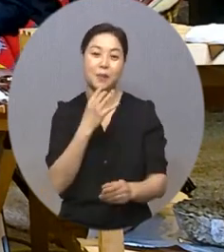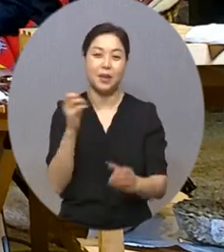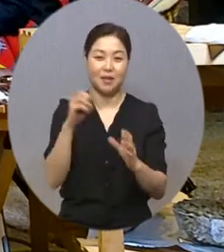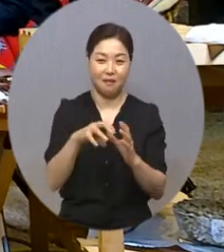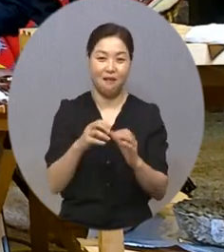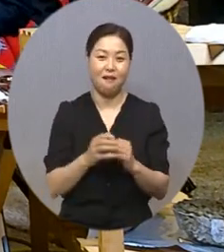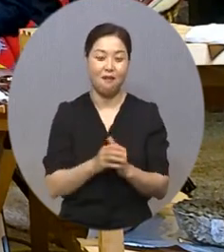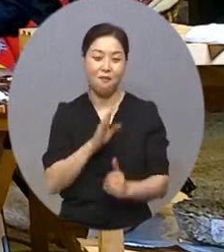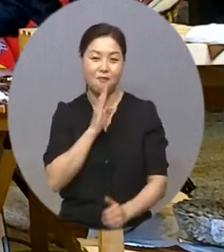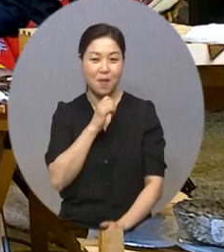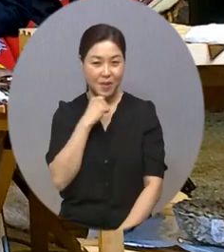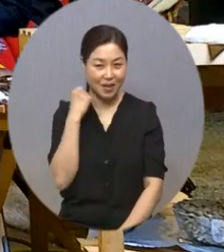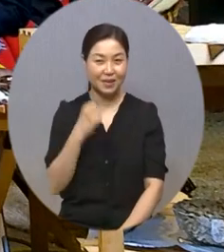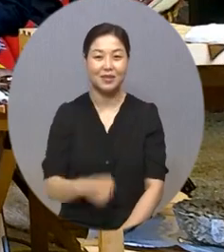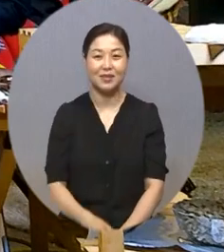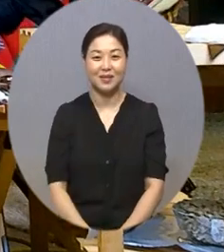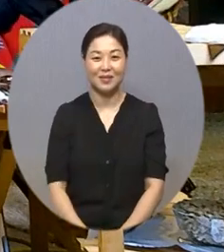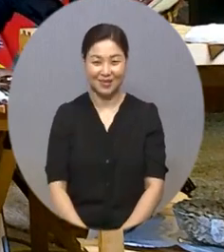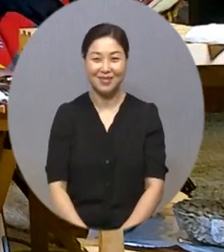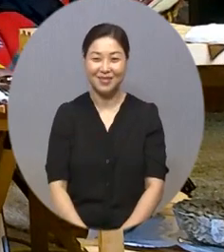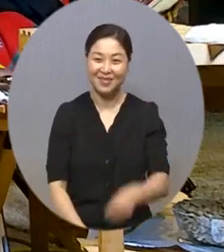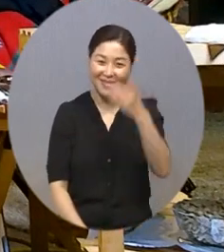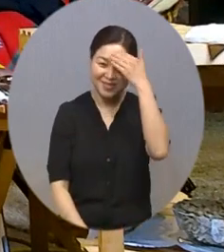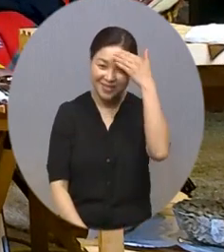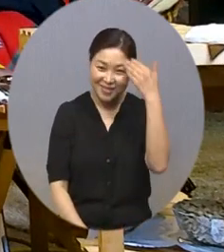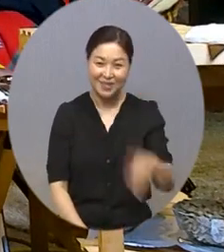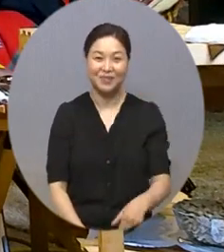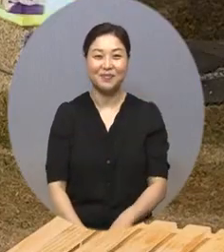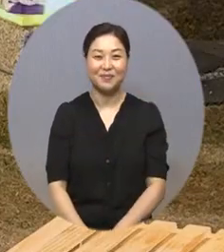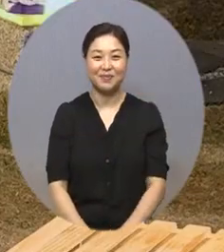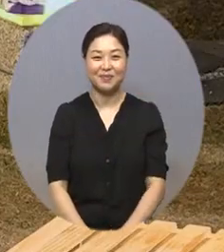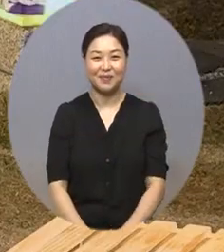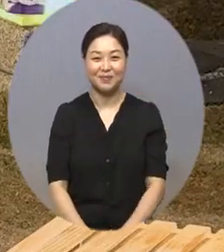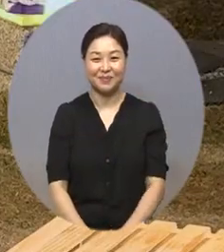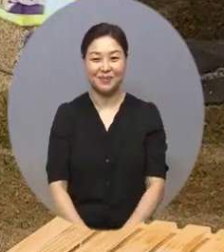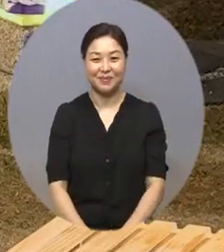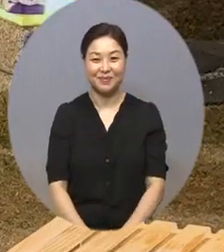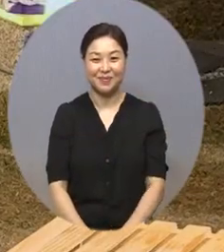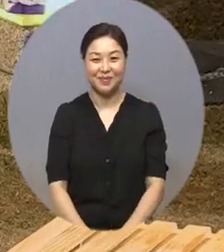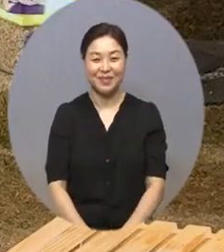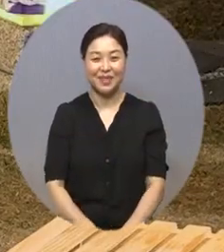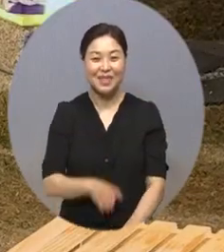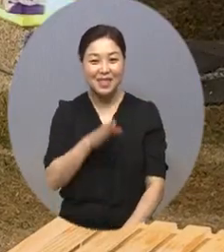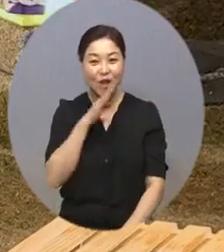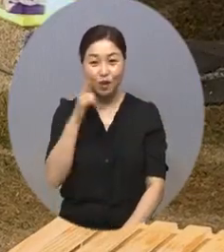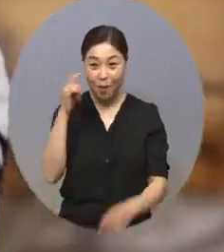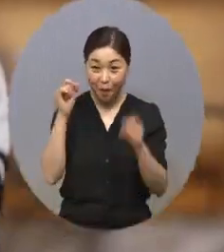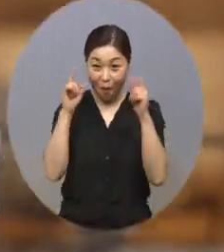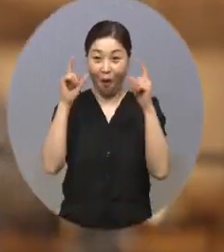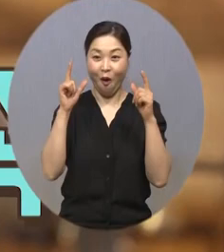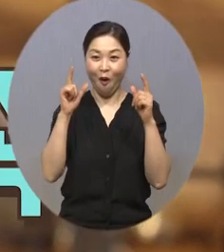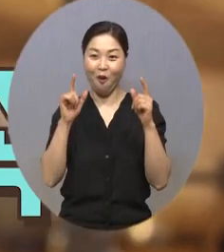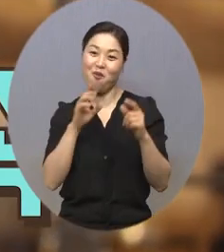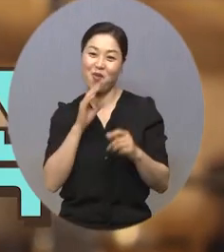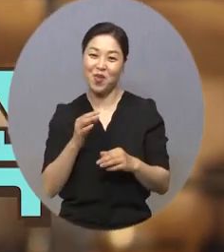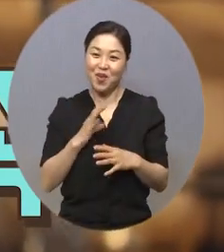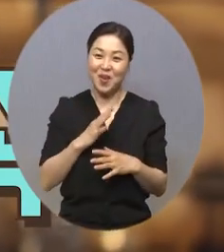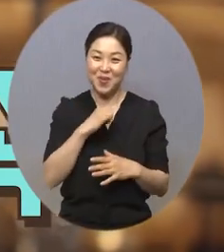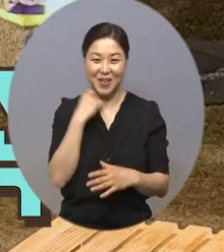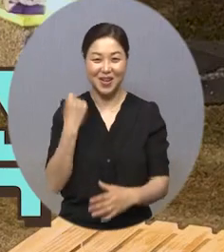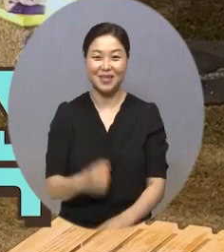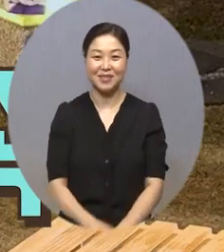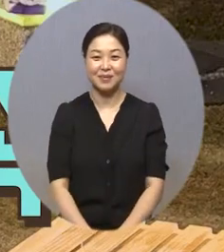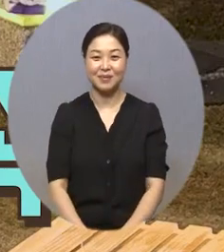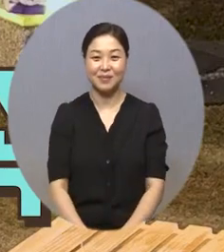아 다행히 하하 굽이 번쩍 뭐 살림